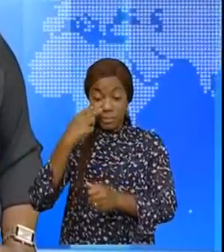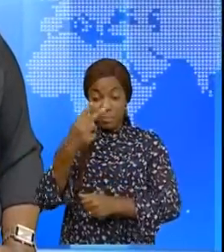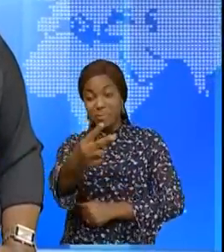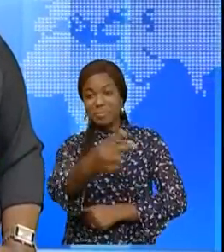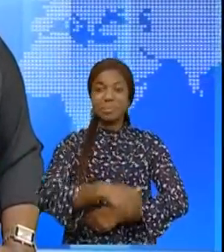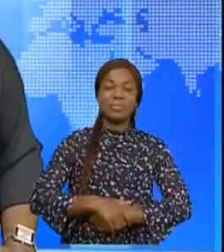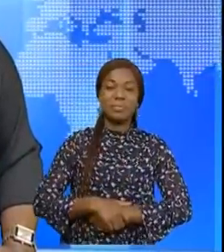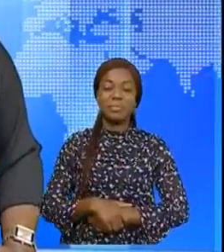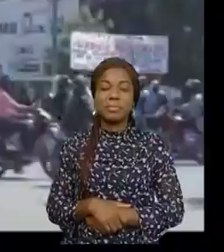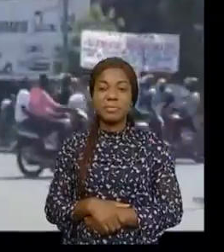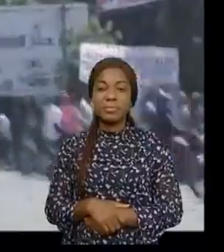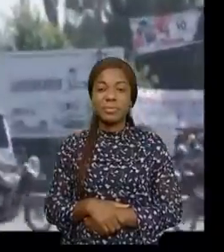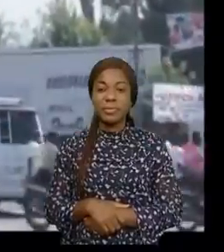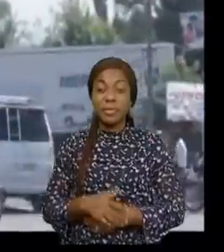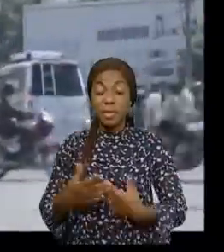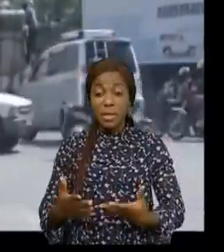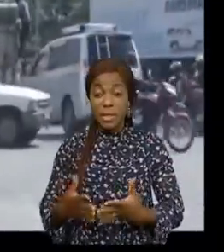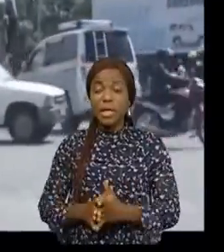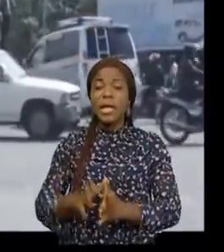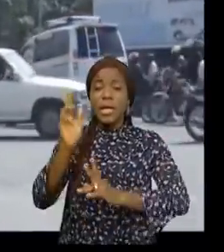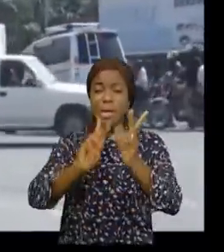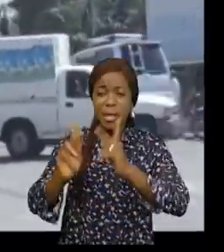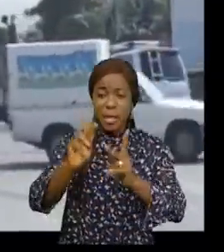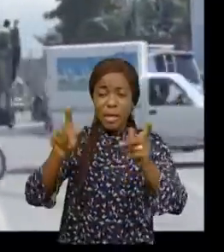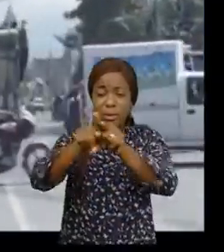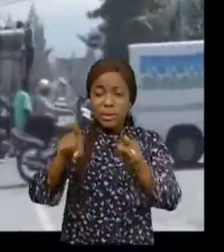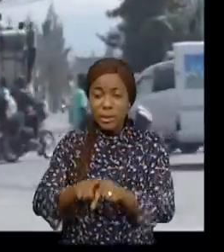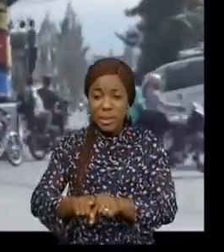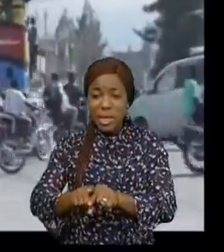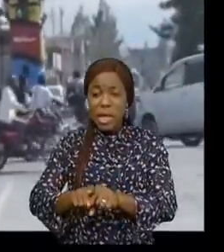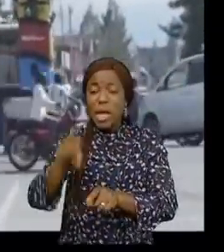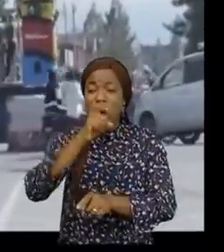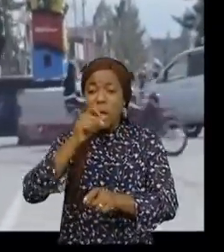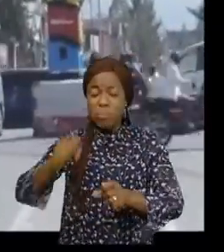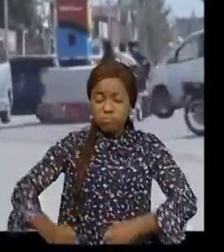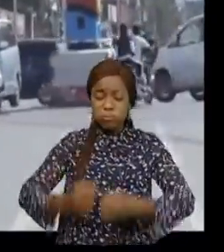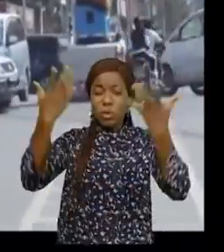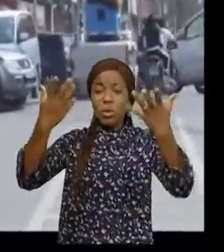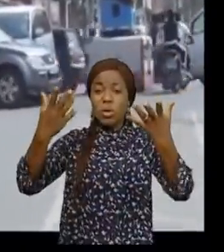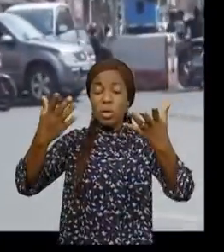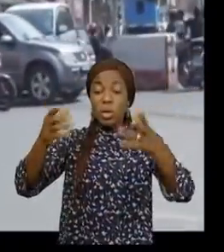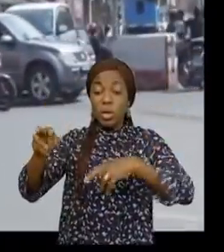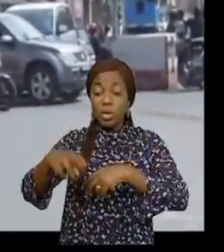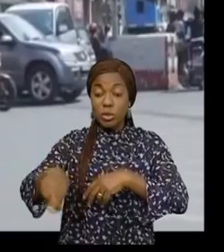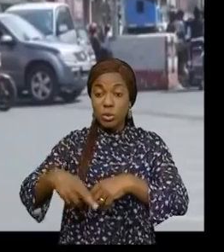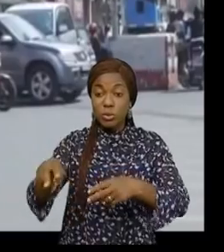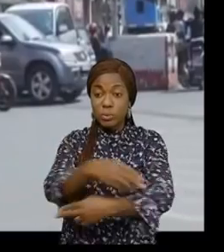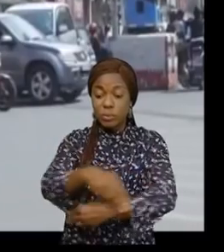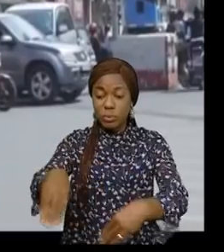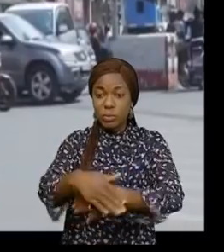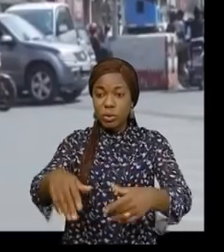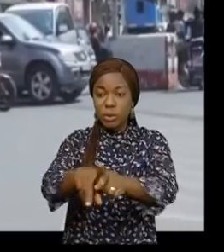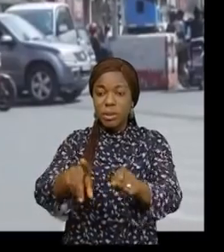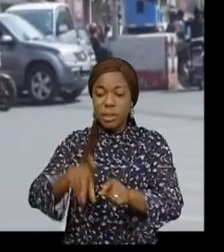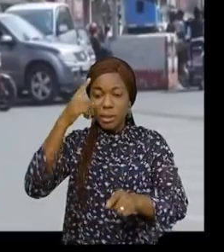reportage. Habitants des quartiers listés par les experts comme localisés dans la zone rouge d'où une éruption peut survenir.